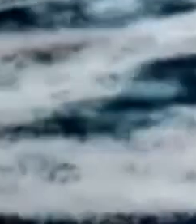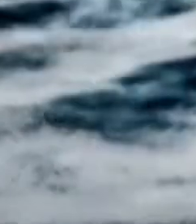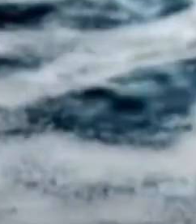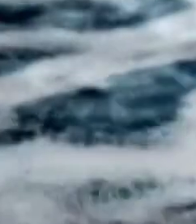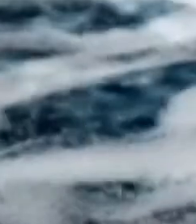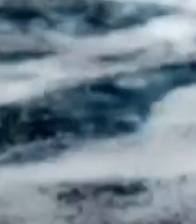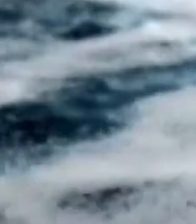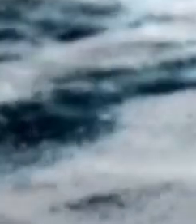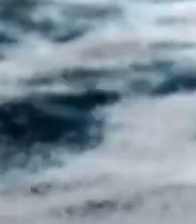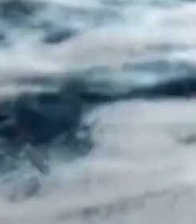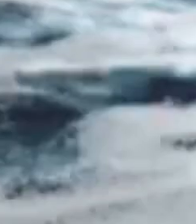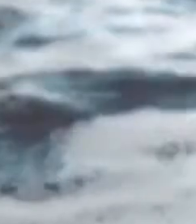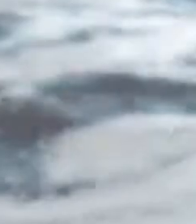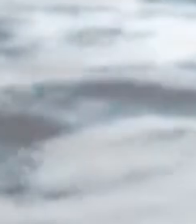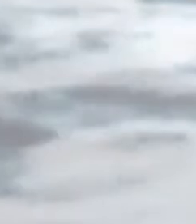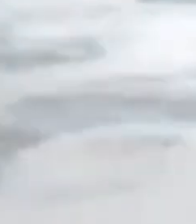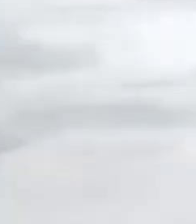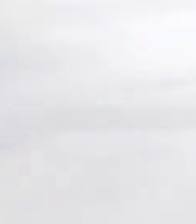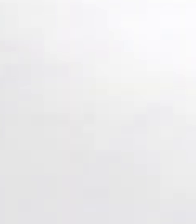we 아 으